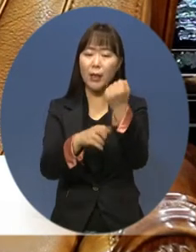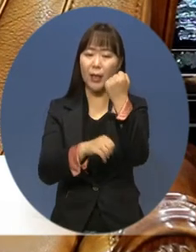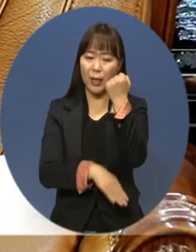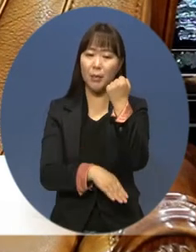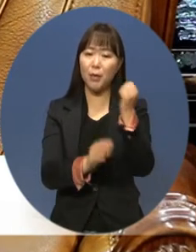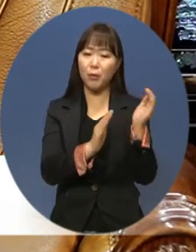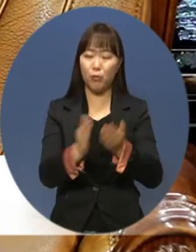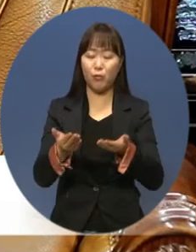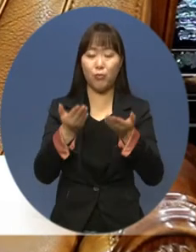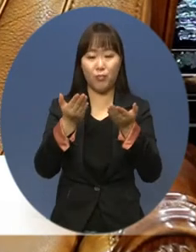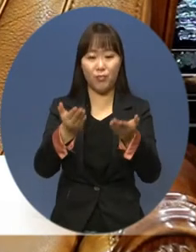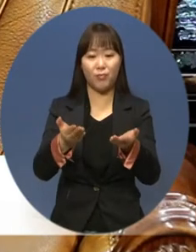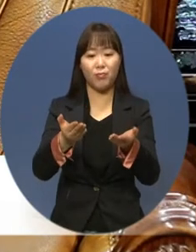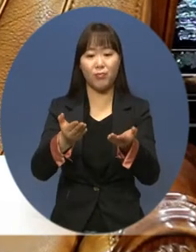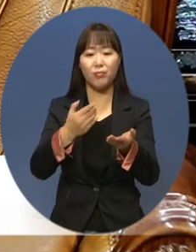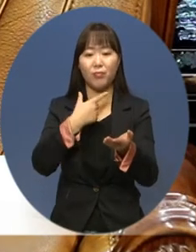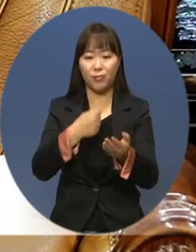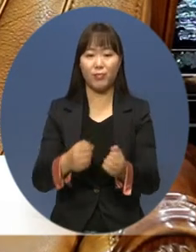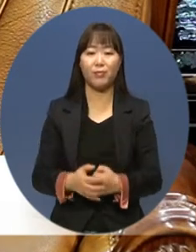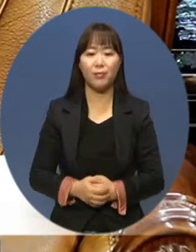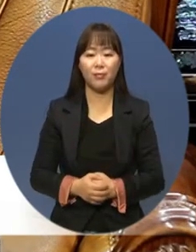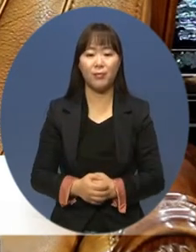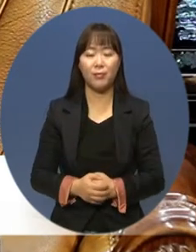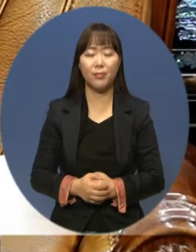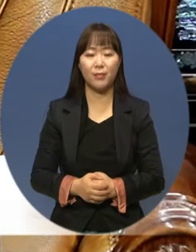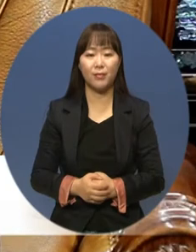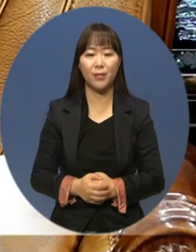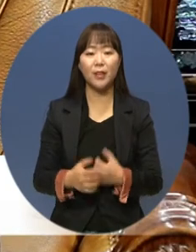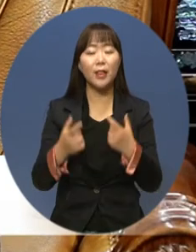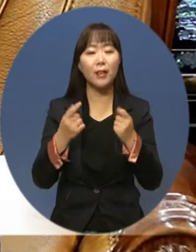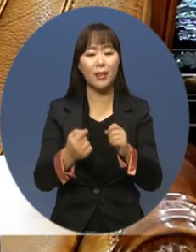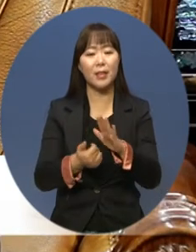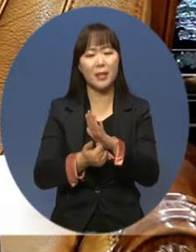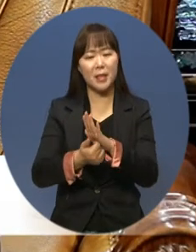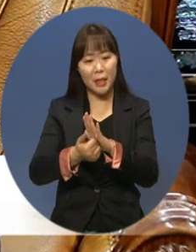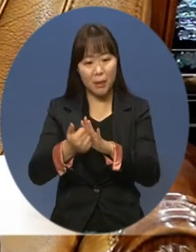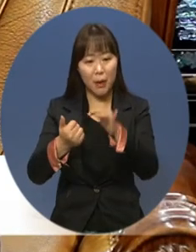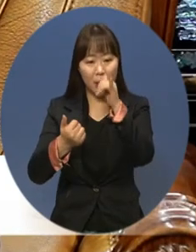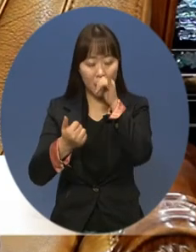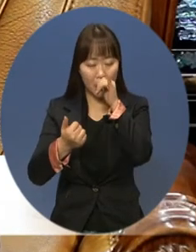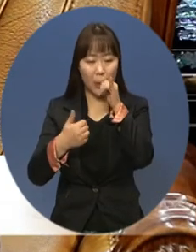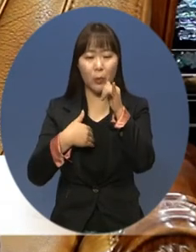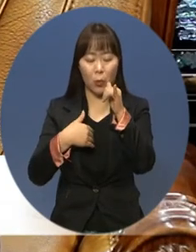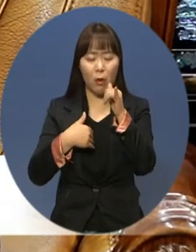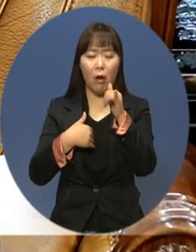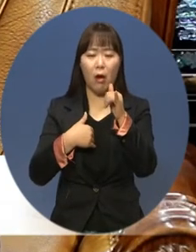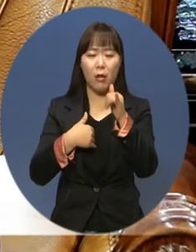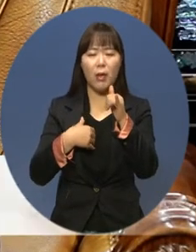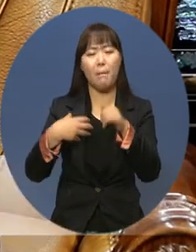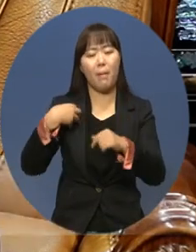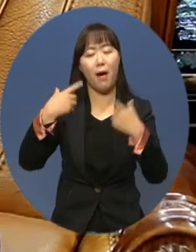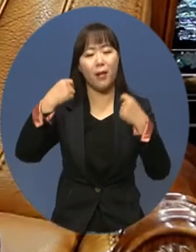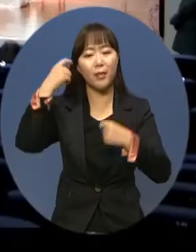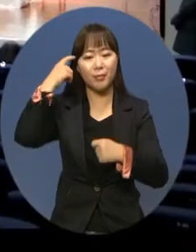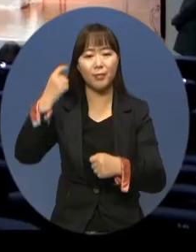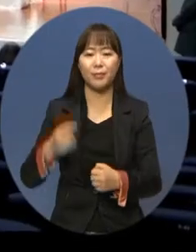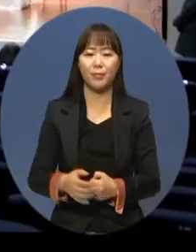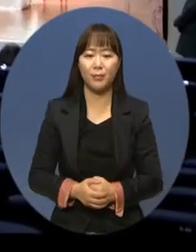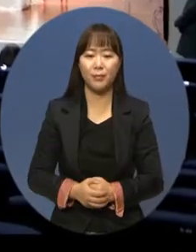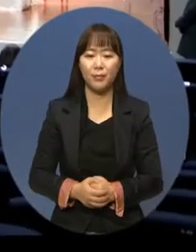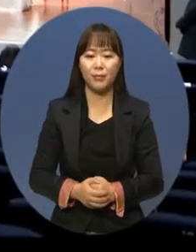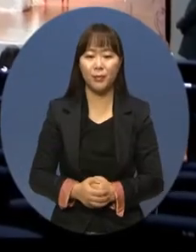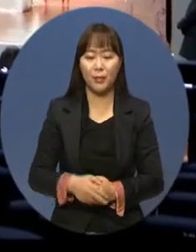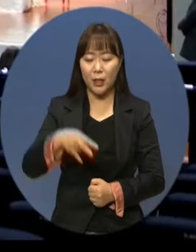미끄럼이 되겠습니다 그 일드 시망 이고 때 과학 이라고 생각하고 있습니다